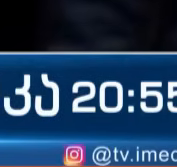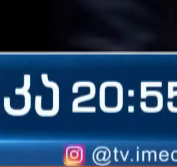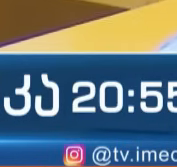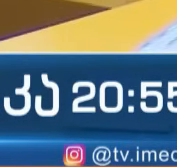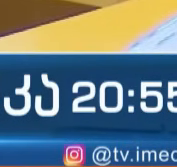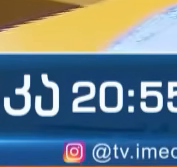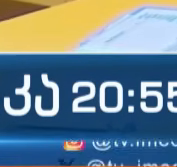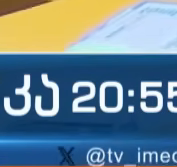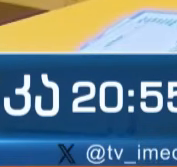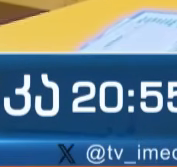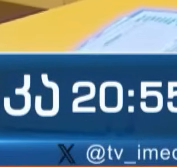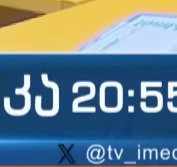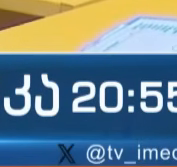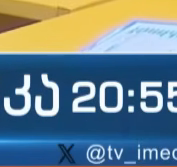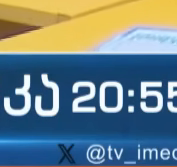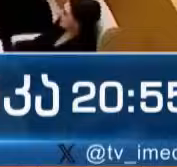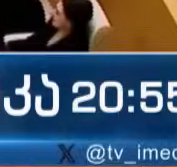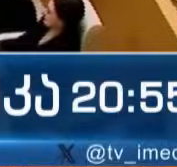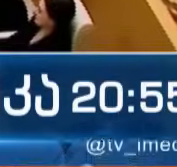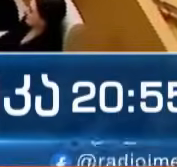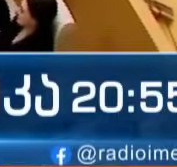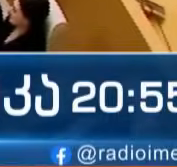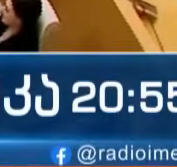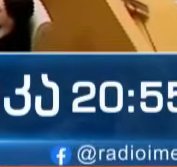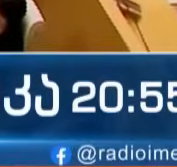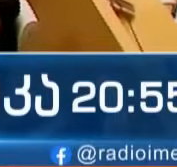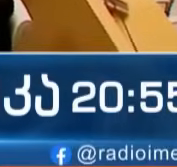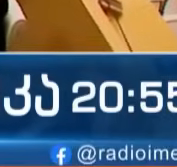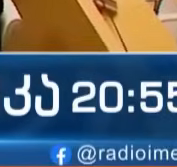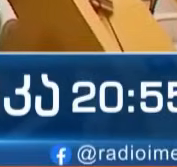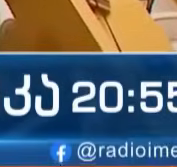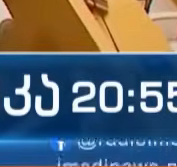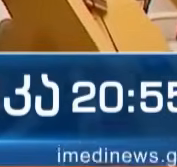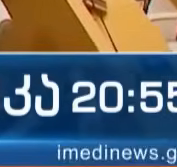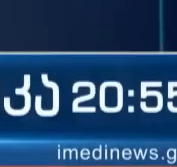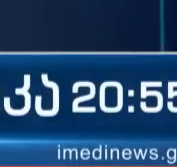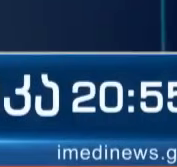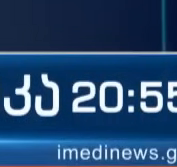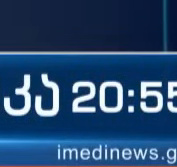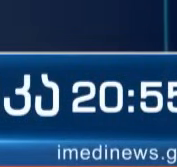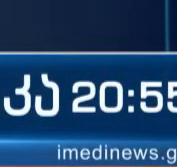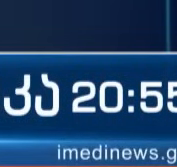ნაწილია, საკანონმდებლო ორგანო ხვალ პლენარულ სესიაზე მეორე მოსმენით განიხილავს.